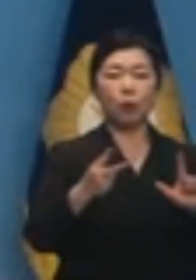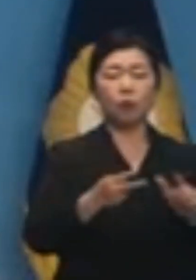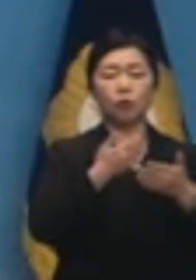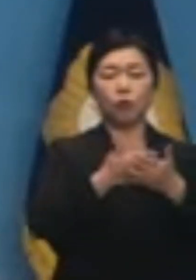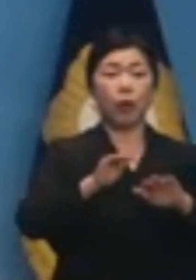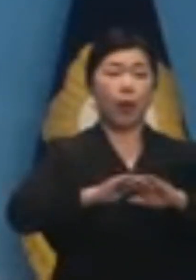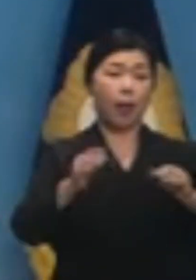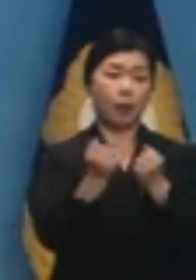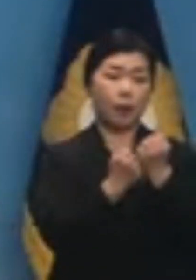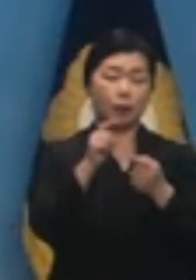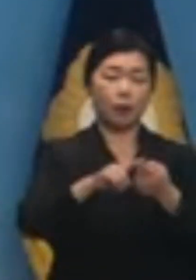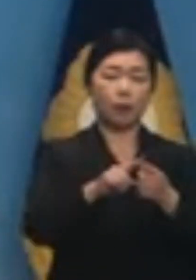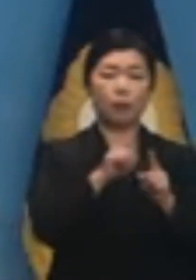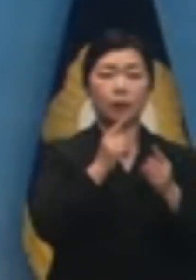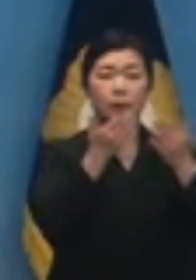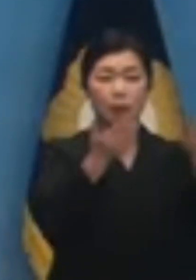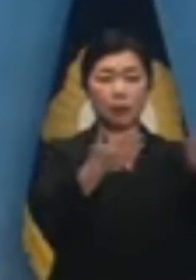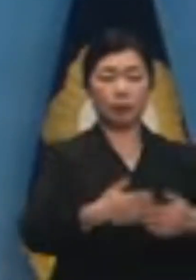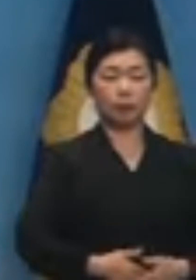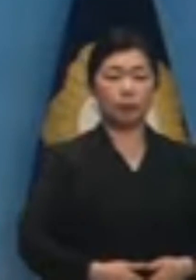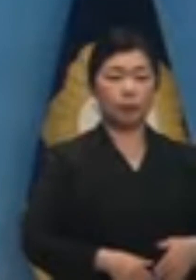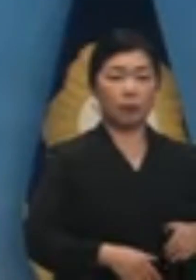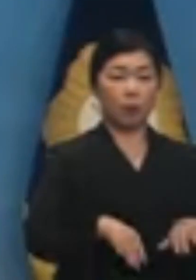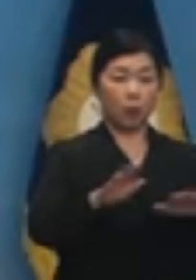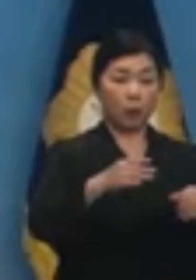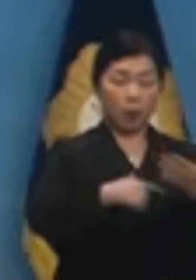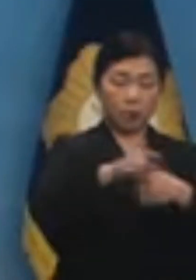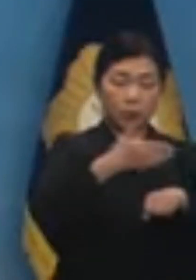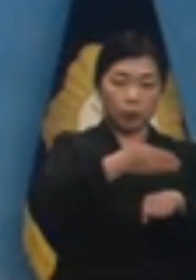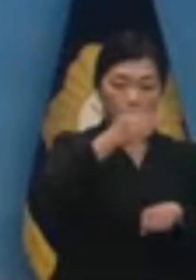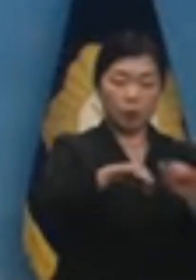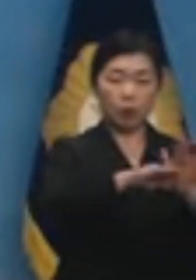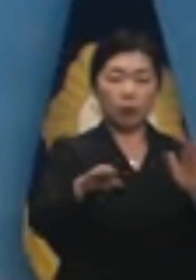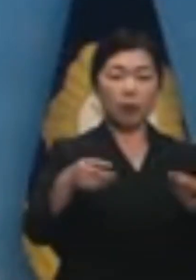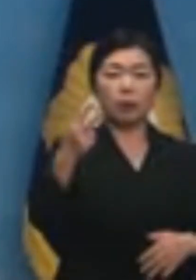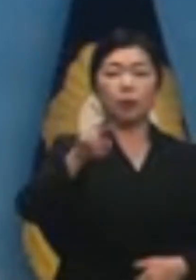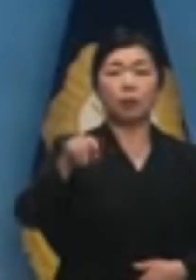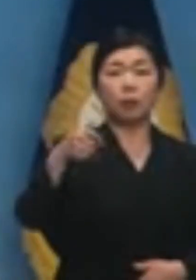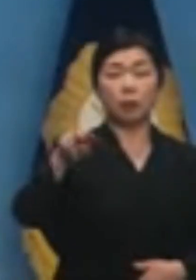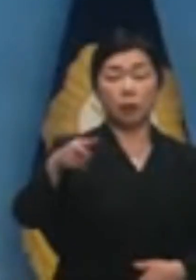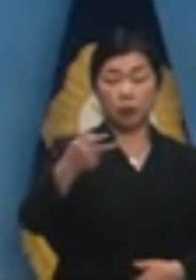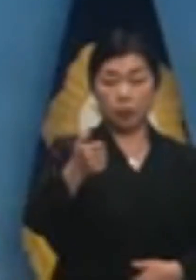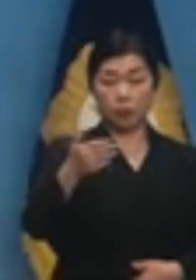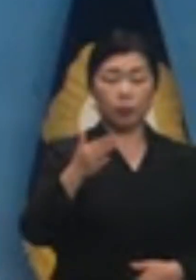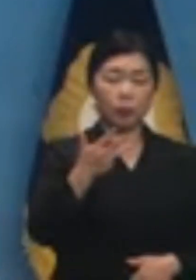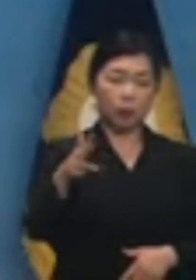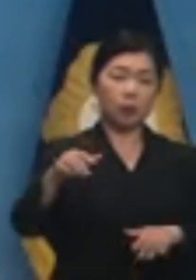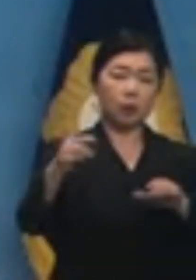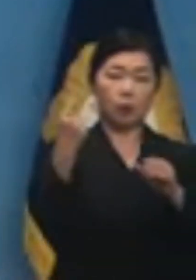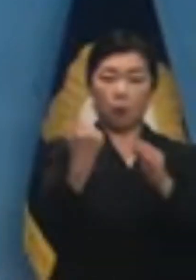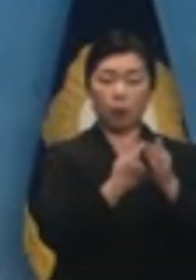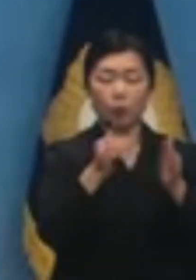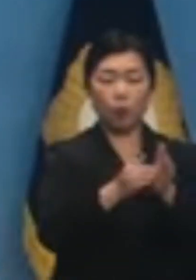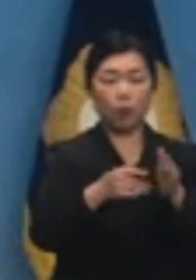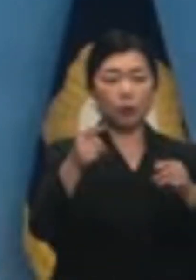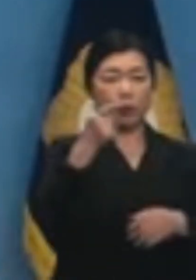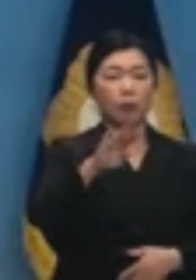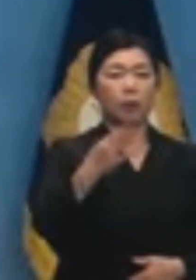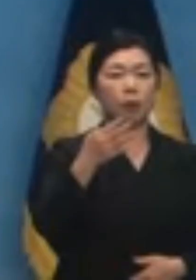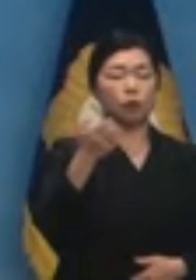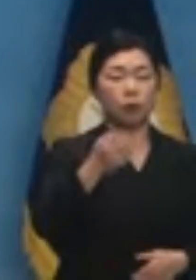대응 현황 브리핑하겠습니다. 9시 기준 2,289명이 방문하였고 1,490건 제보가